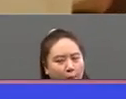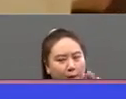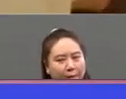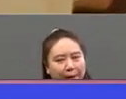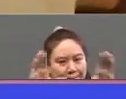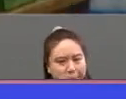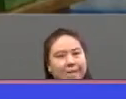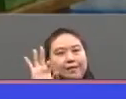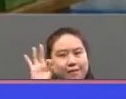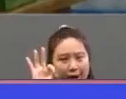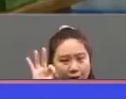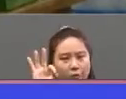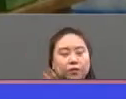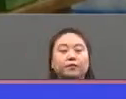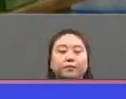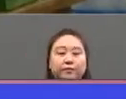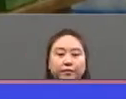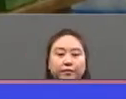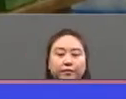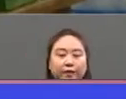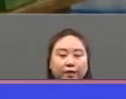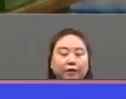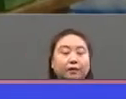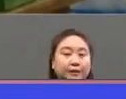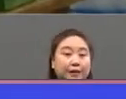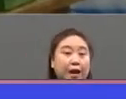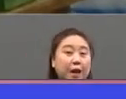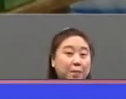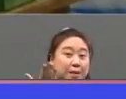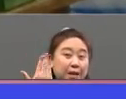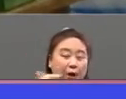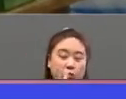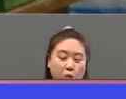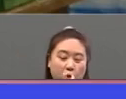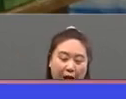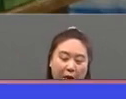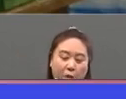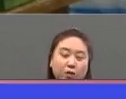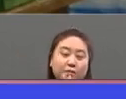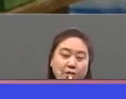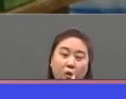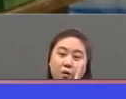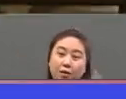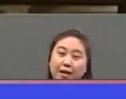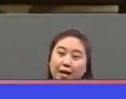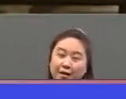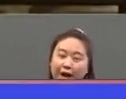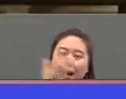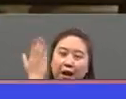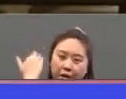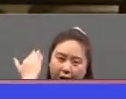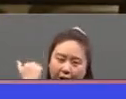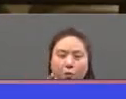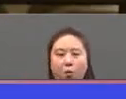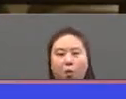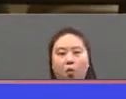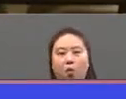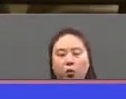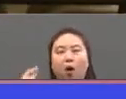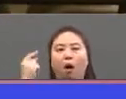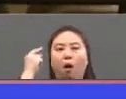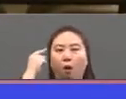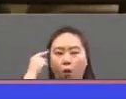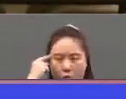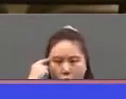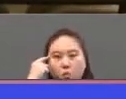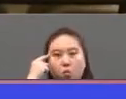นบัตรเขตนะครับกับบัตรพรรคเนี่ยเป็นคนละเบอร์กันนะครับแปลว่าประชาชนก็จะมีภา